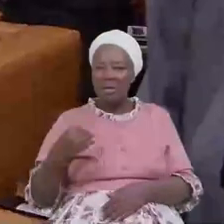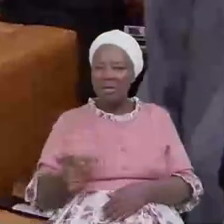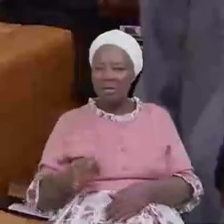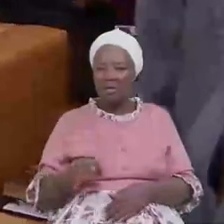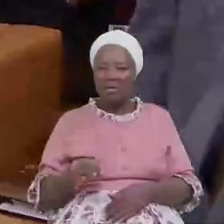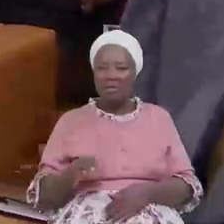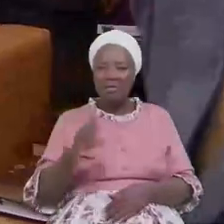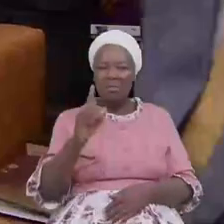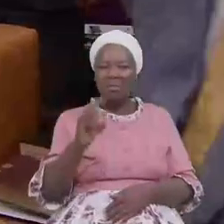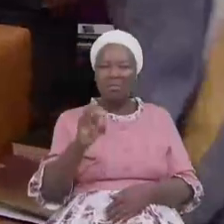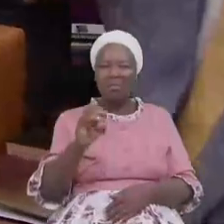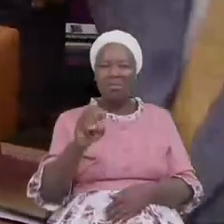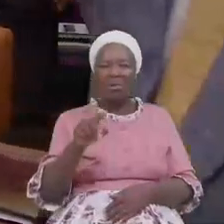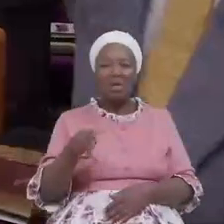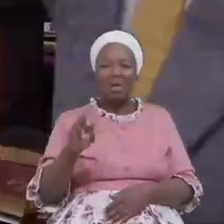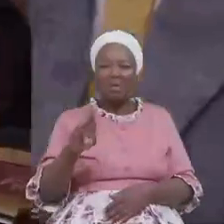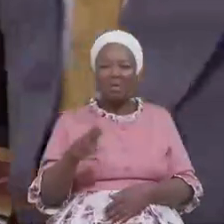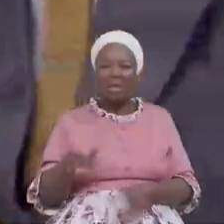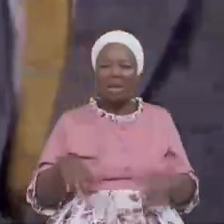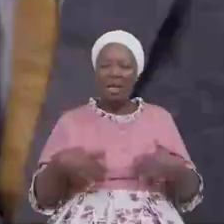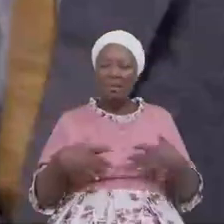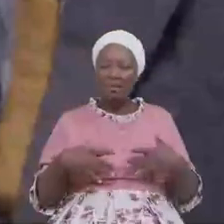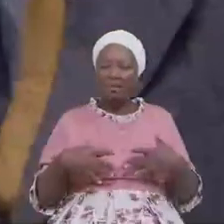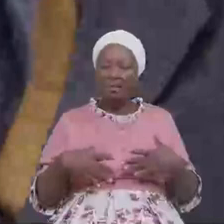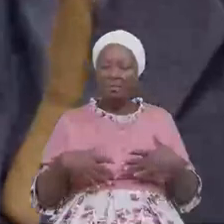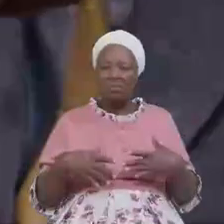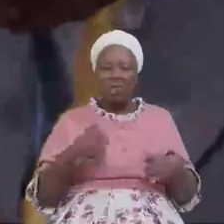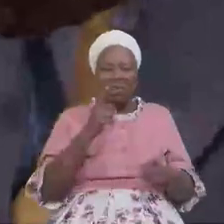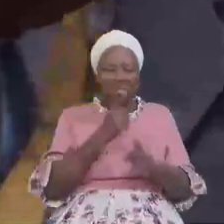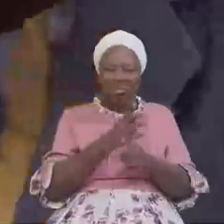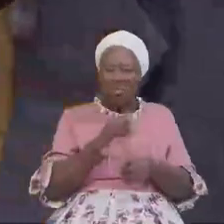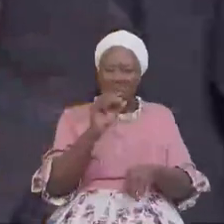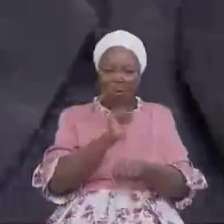un ouvrier nominal de la vie profonde,